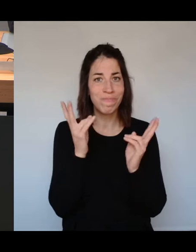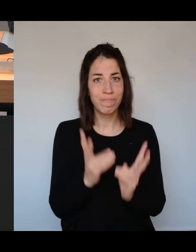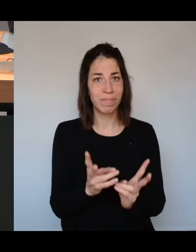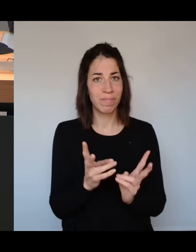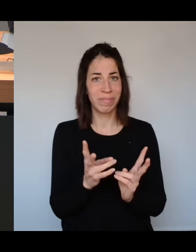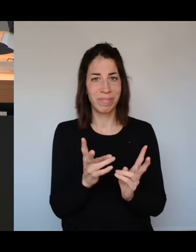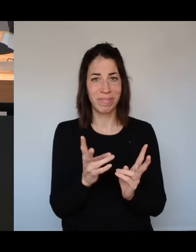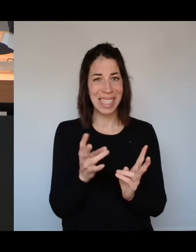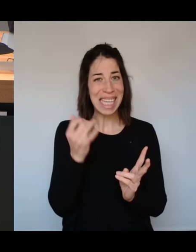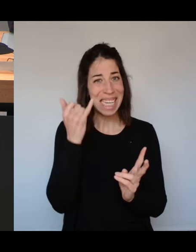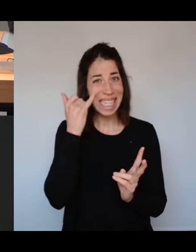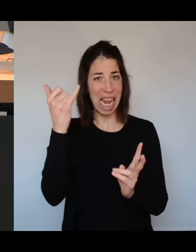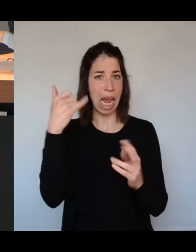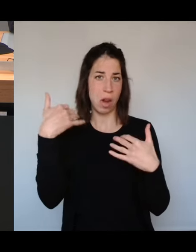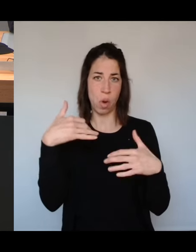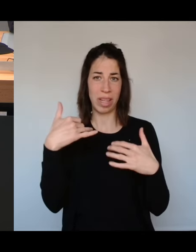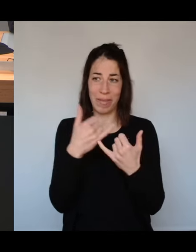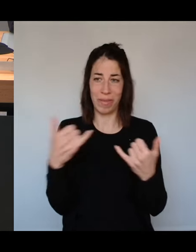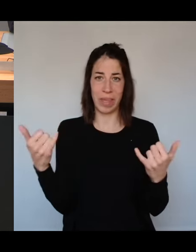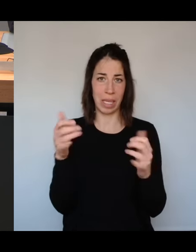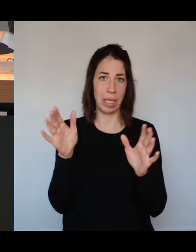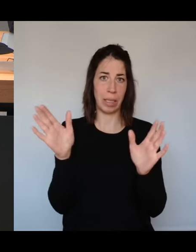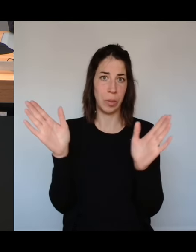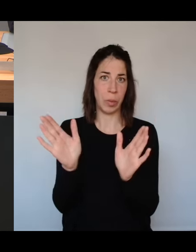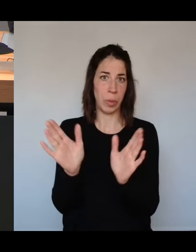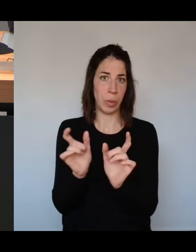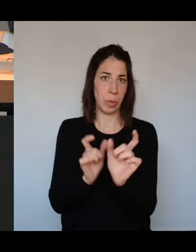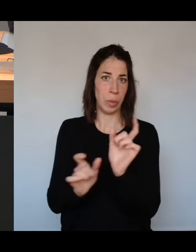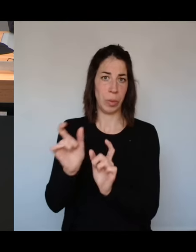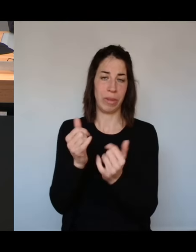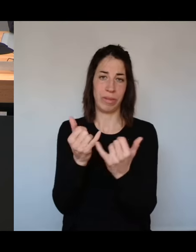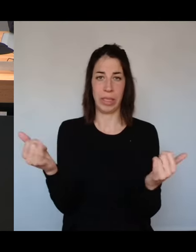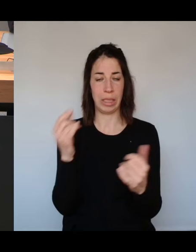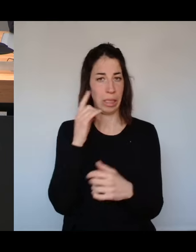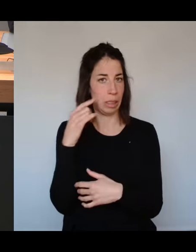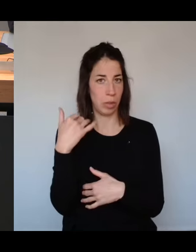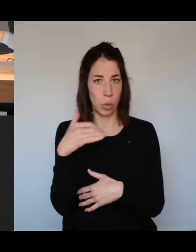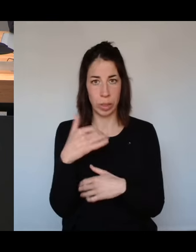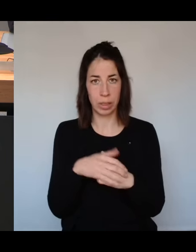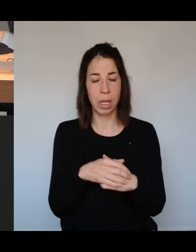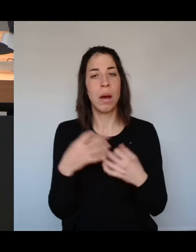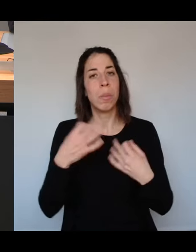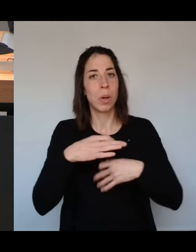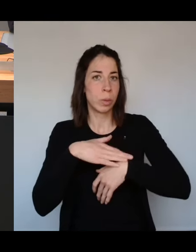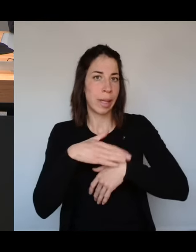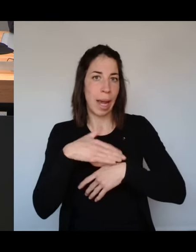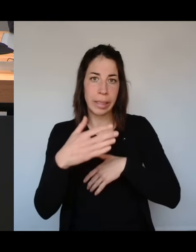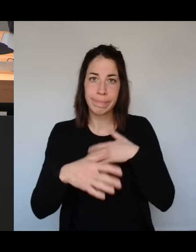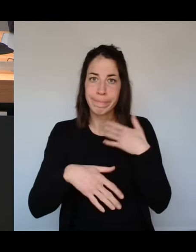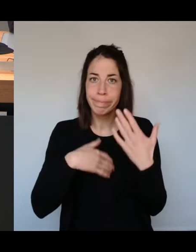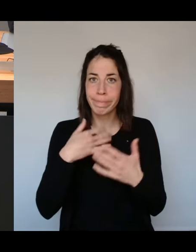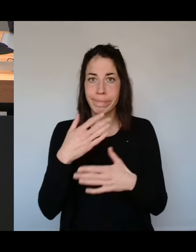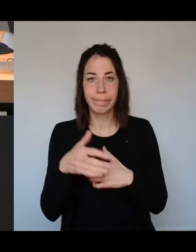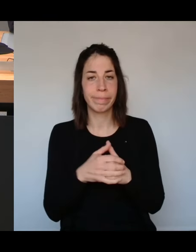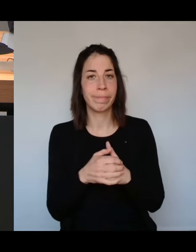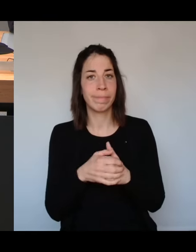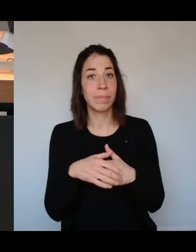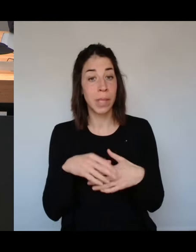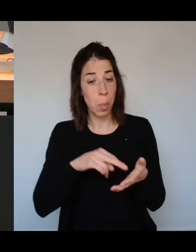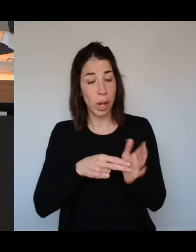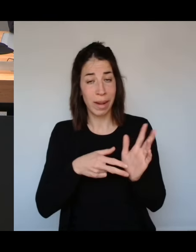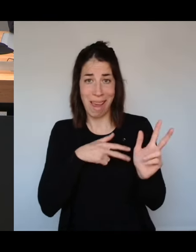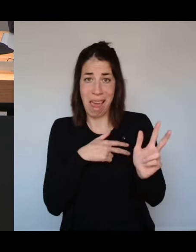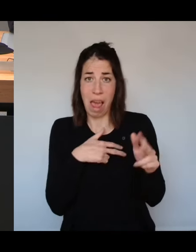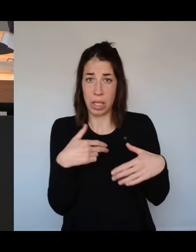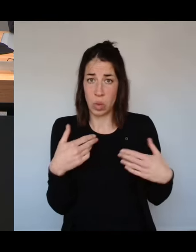sagen, dass es eine Weile dauern wird. Das ist ehrliche Politik. Wir fangen damit an. Wir haben reagiert. Die